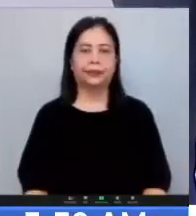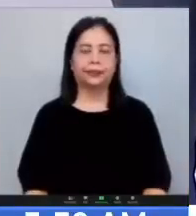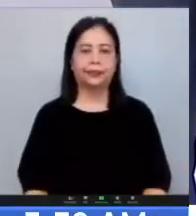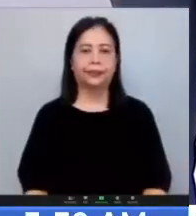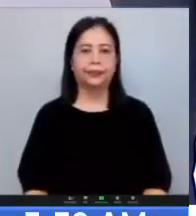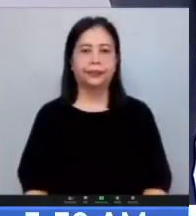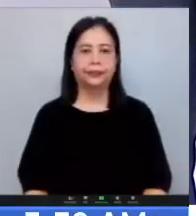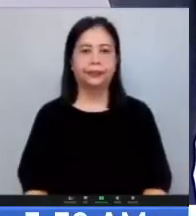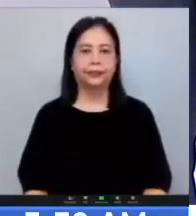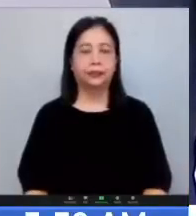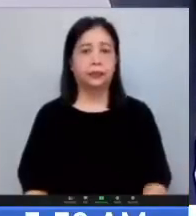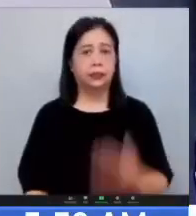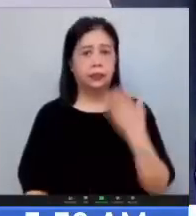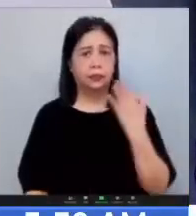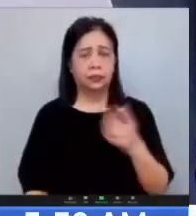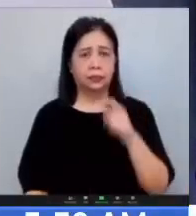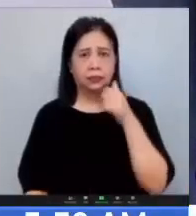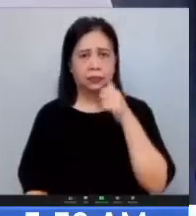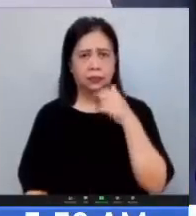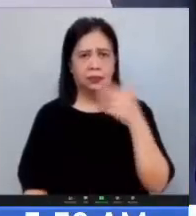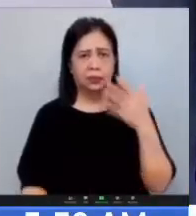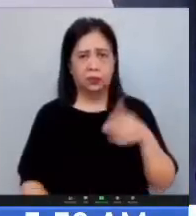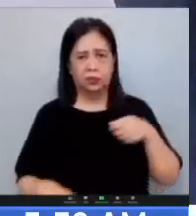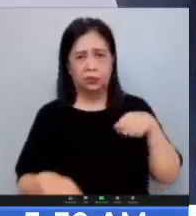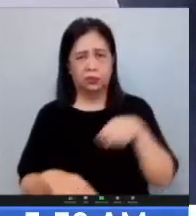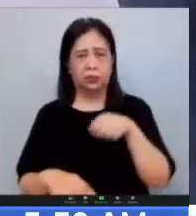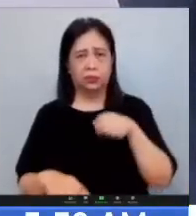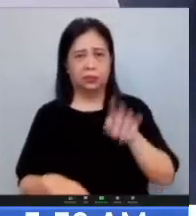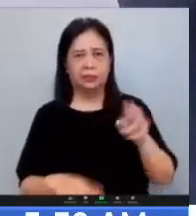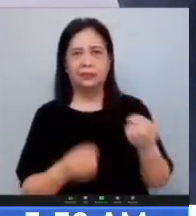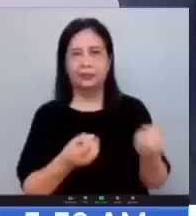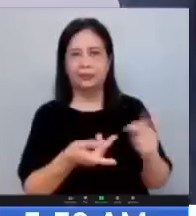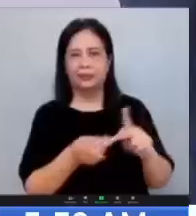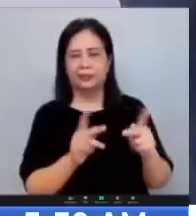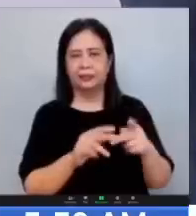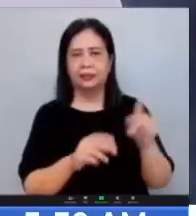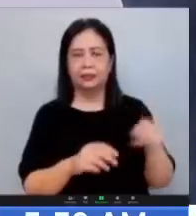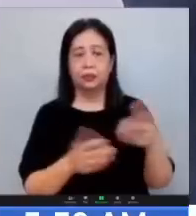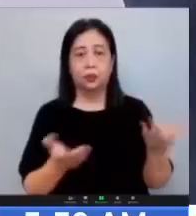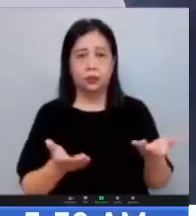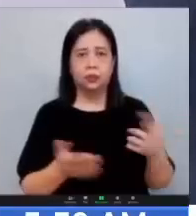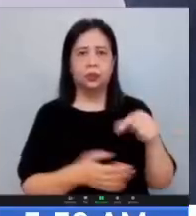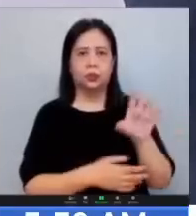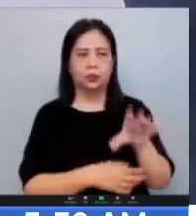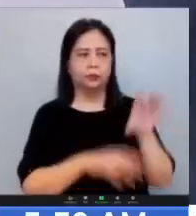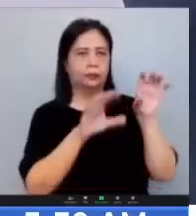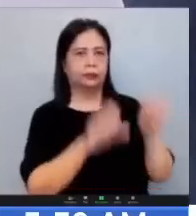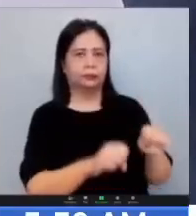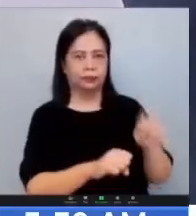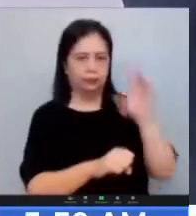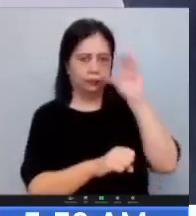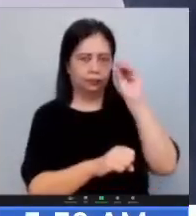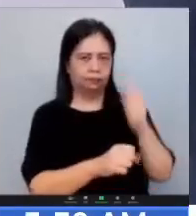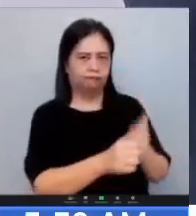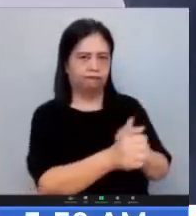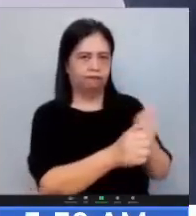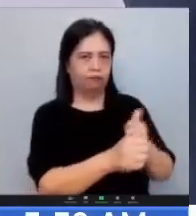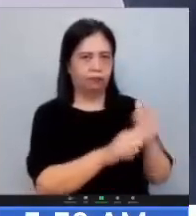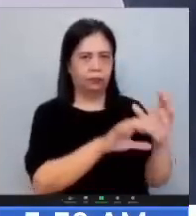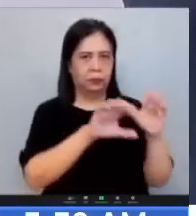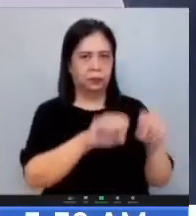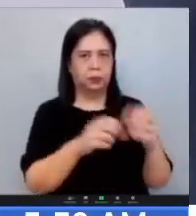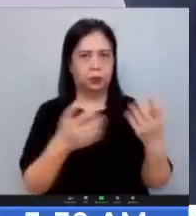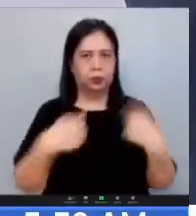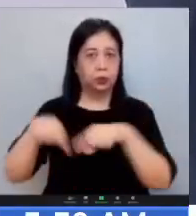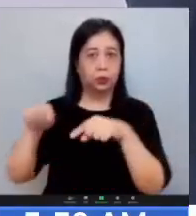Patay ang isang babae matapos saksakin umano ng kanyang kalibin sa Quezon City. Arestado ang suspect sa follow-up operation sa Cavite. May unang balita si